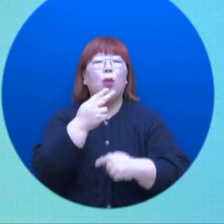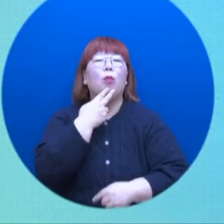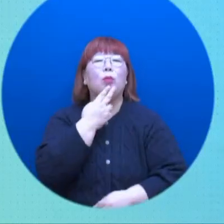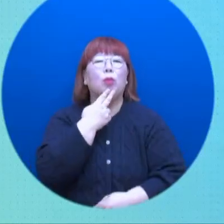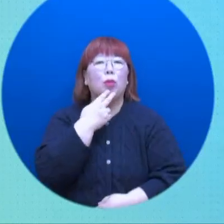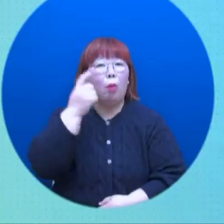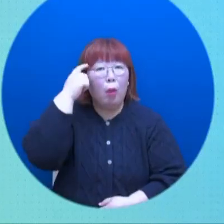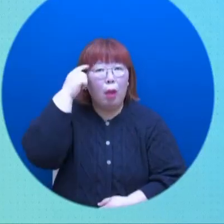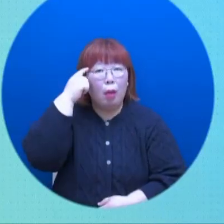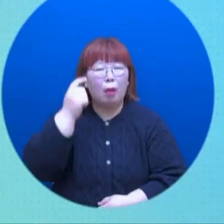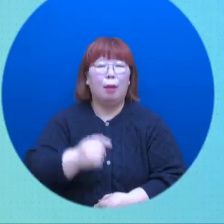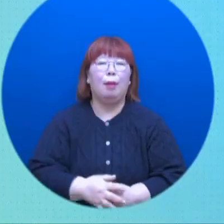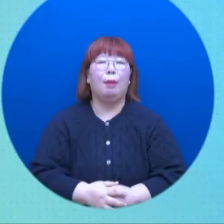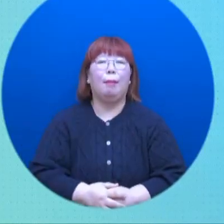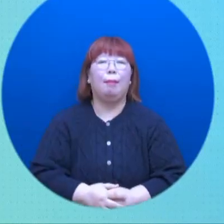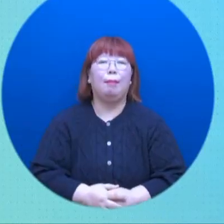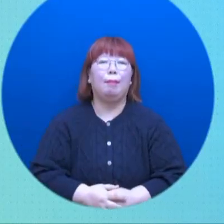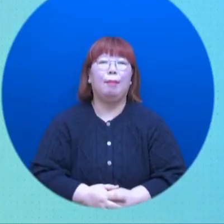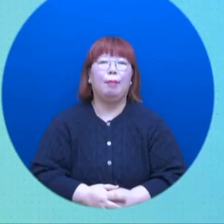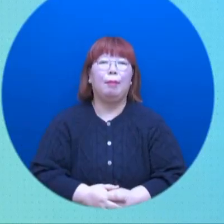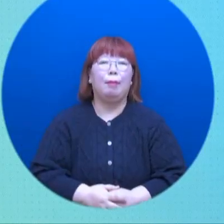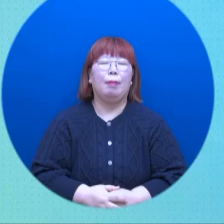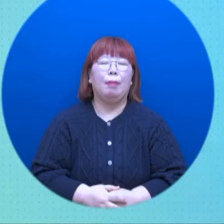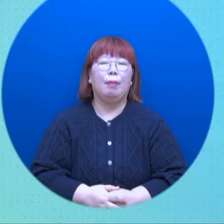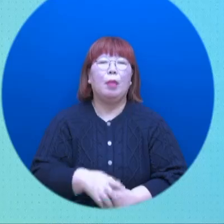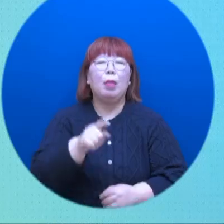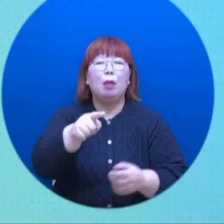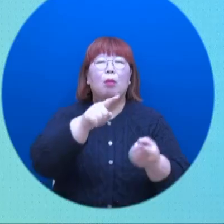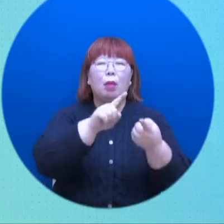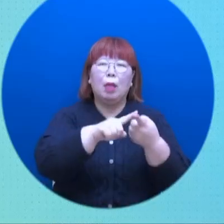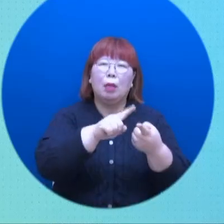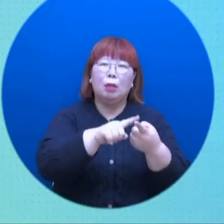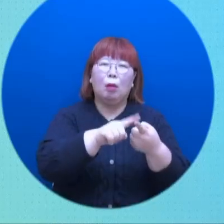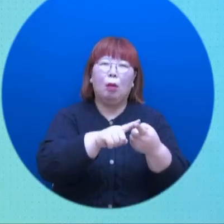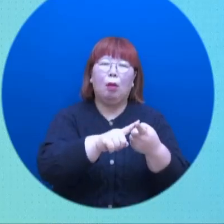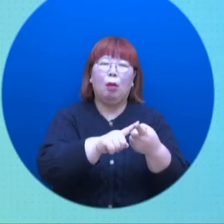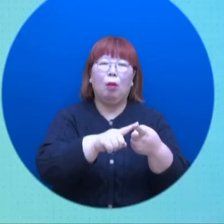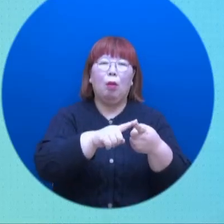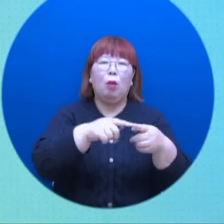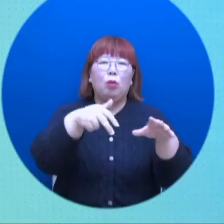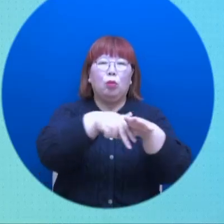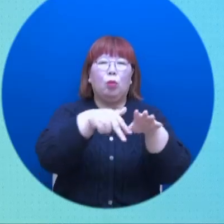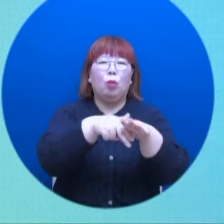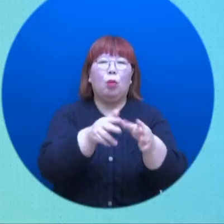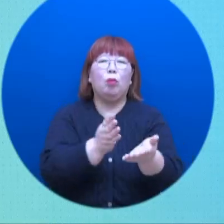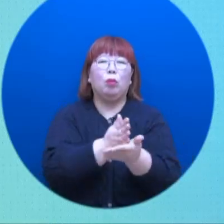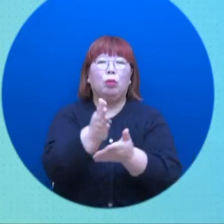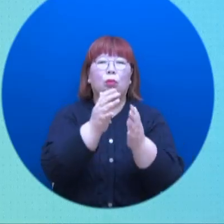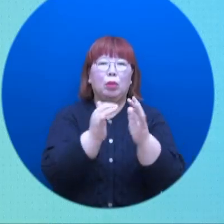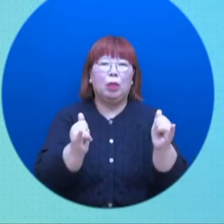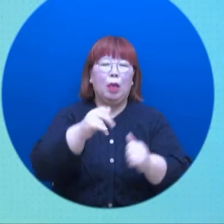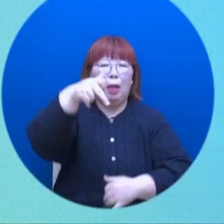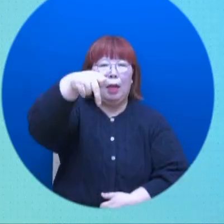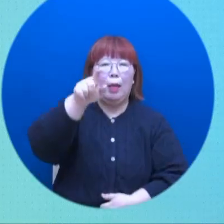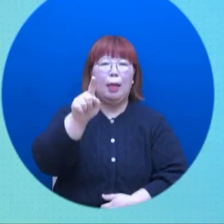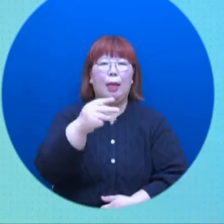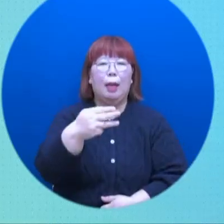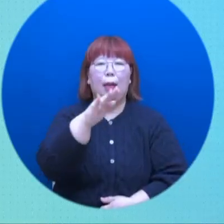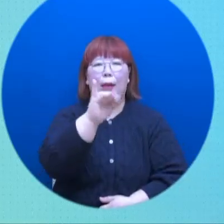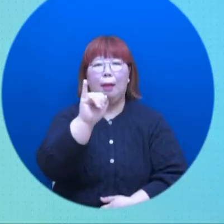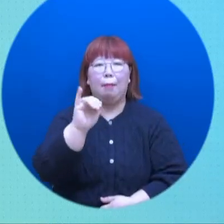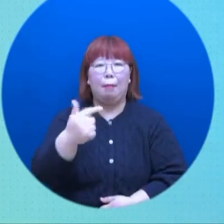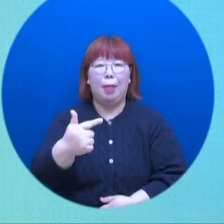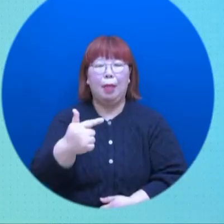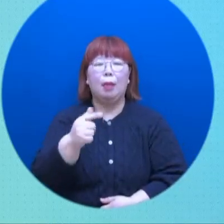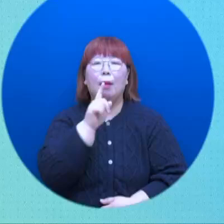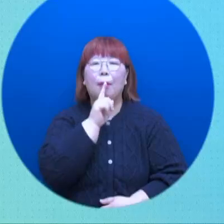왜 그럴까요? 여기에 대해서 종교개혁자 칼빈이란 분이 이렇게